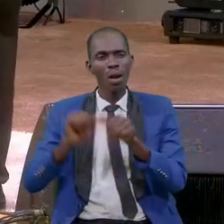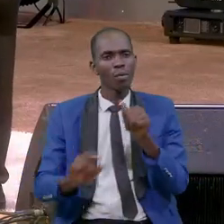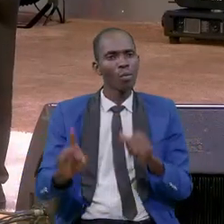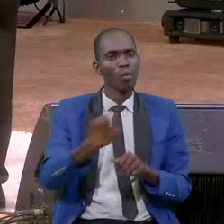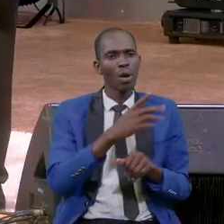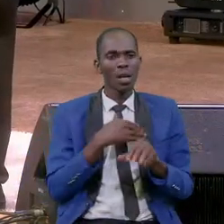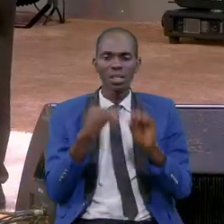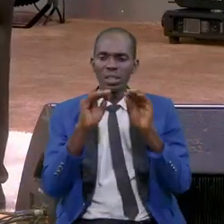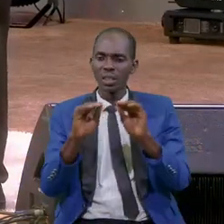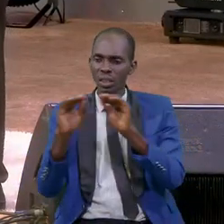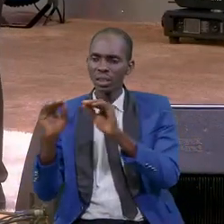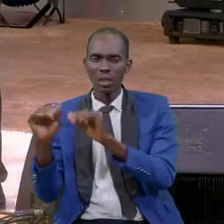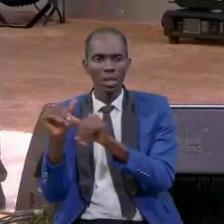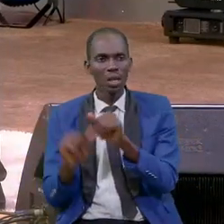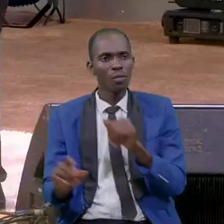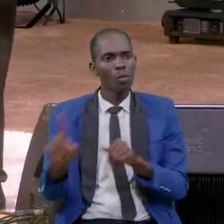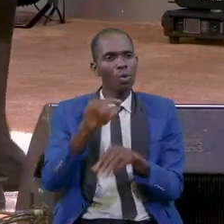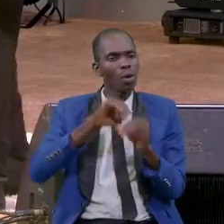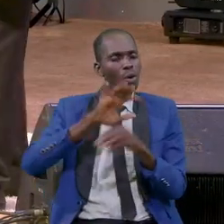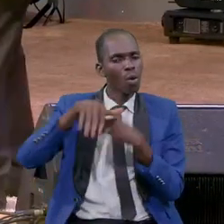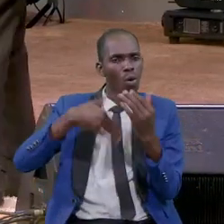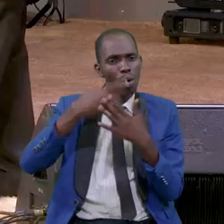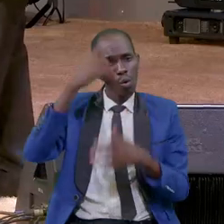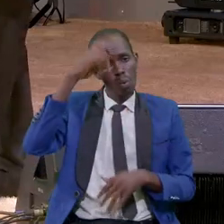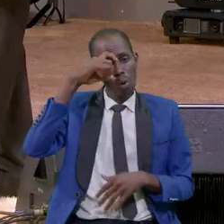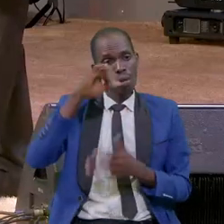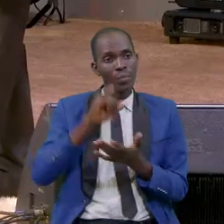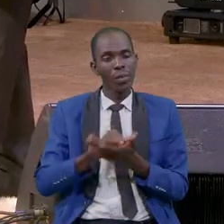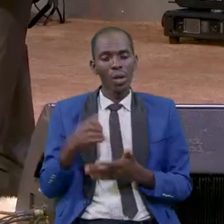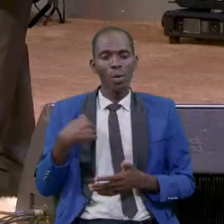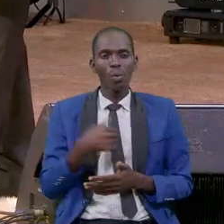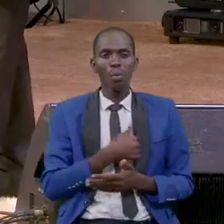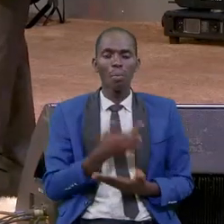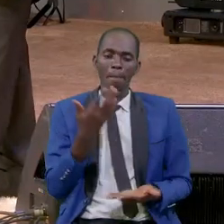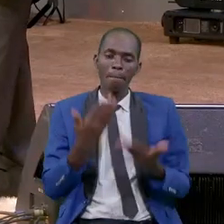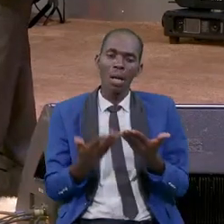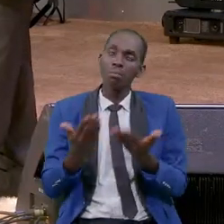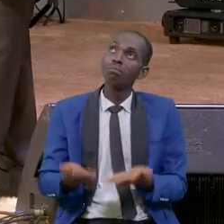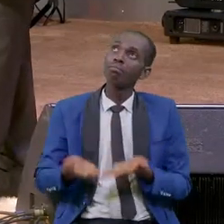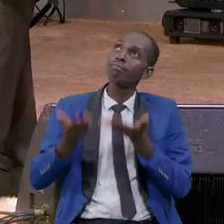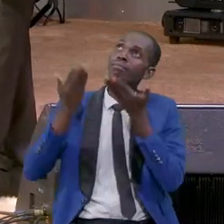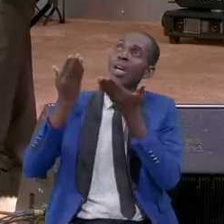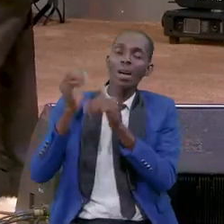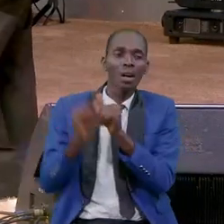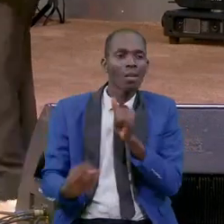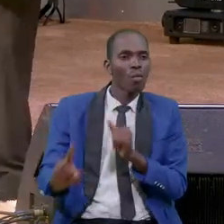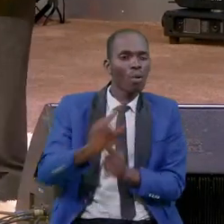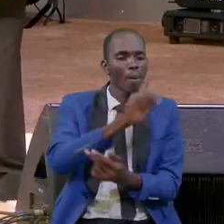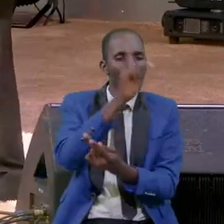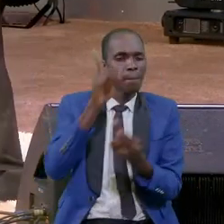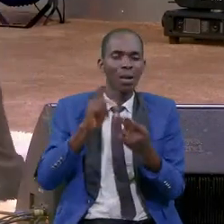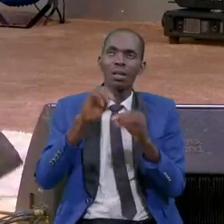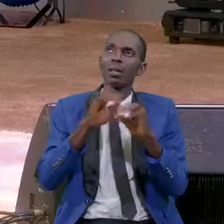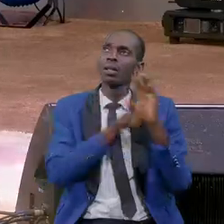annonçons, exhortant tout homme et intrusant tout homme en toute sagesse, afin de présenter à Dieu tout homme